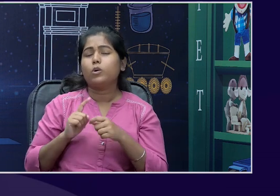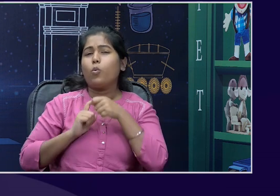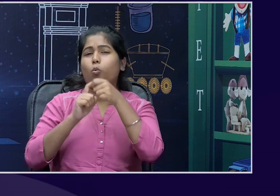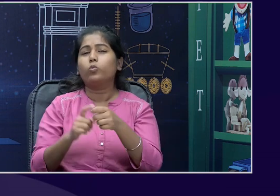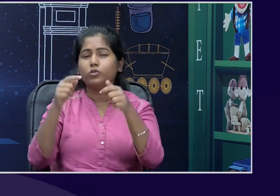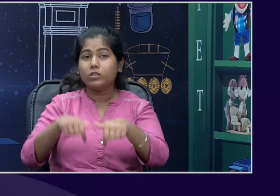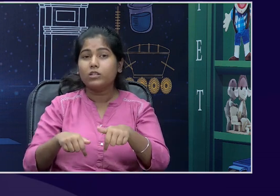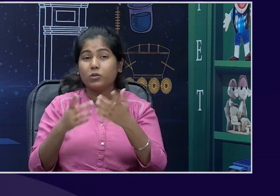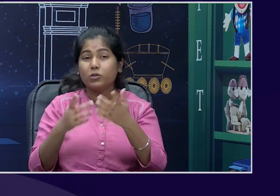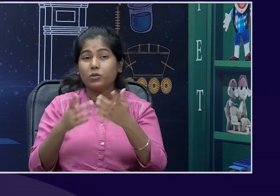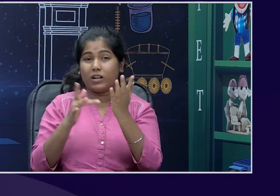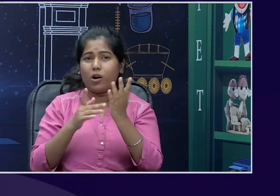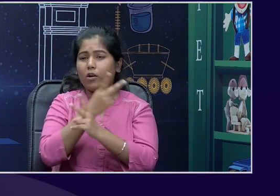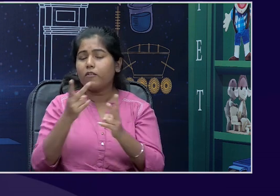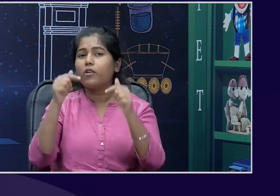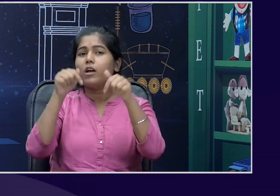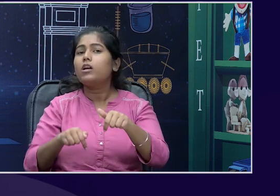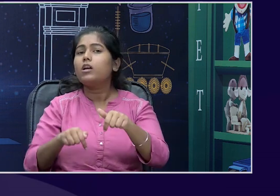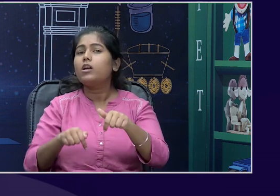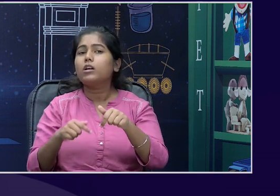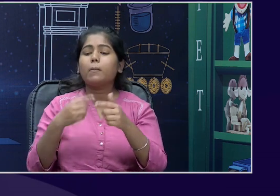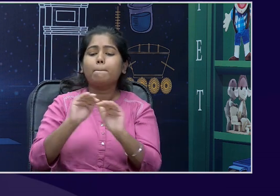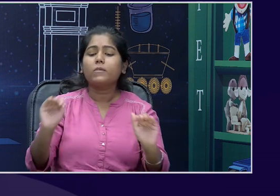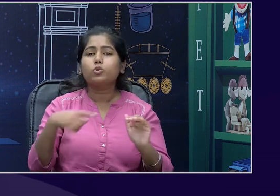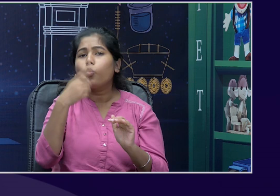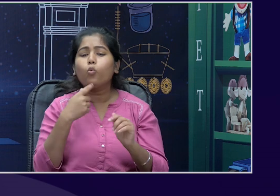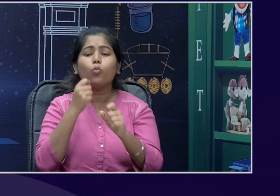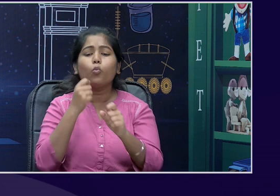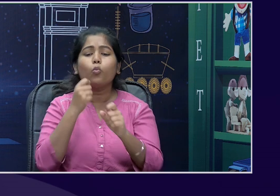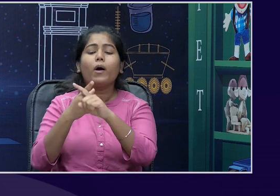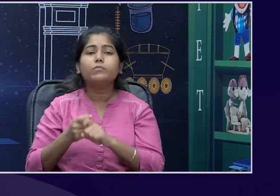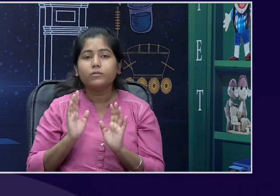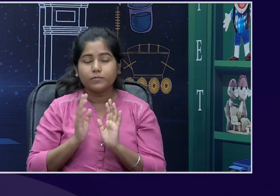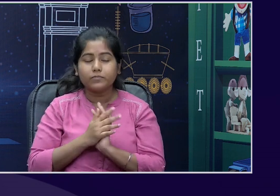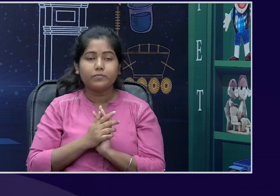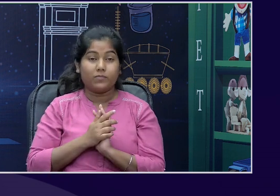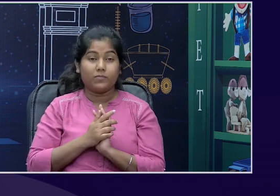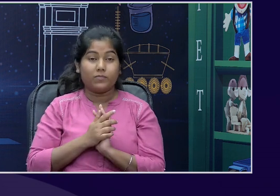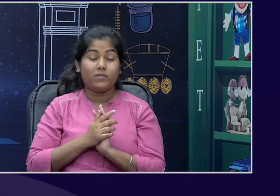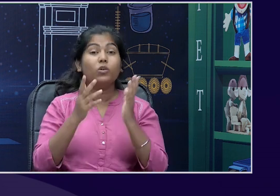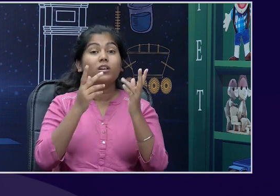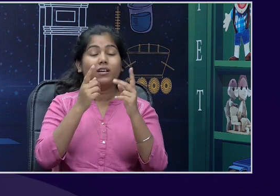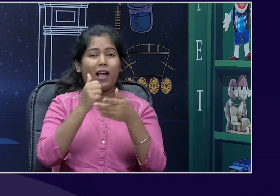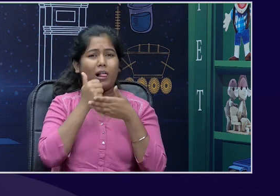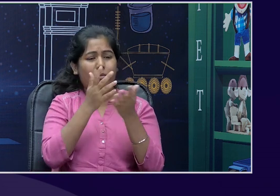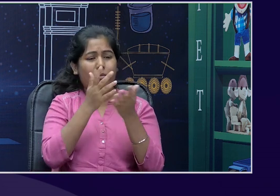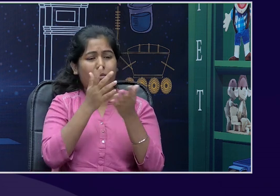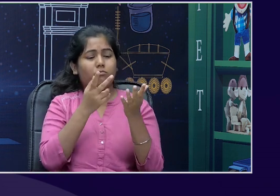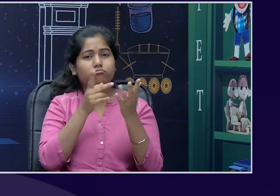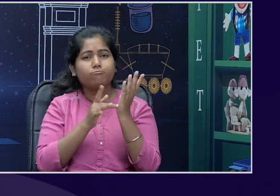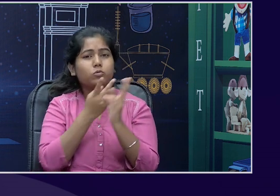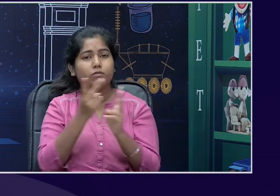सर, जो असिस्टिव टेक्नोलॉजी है वो स्पेशली खासकर हमारे जो स्टूडेंट